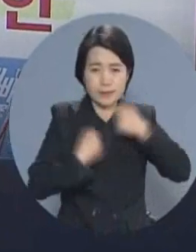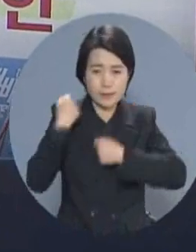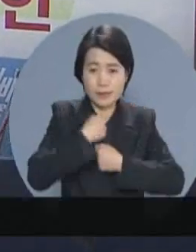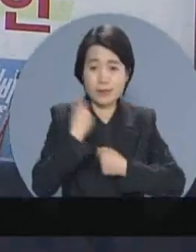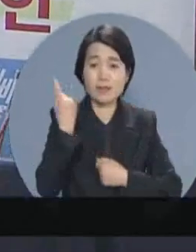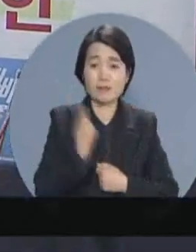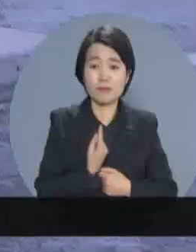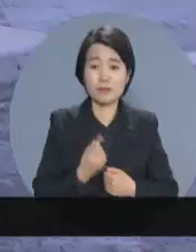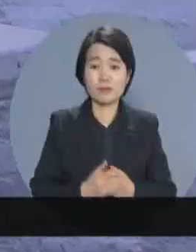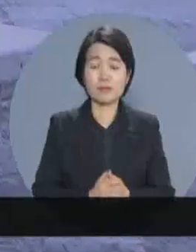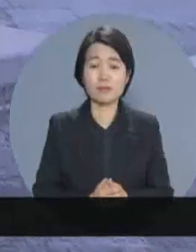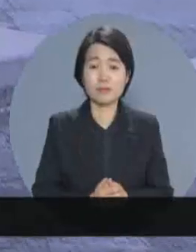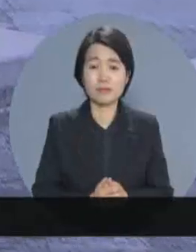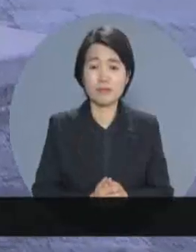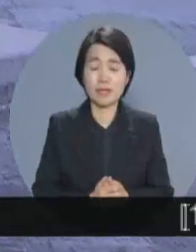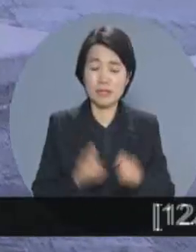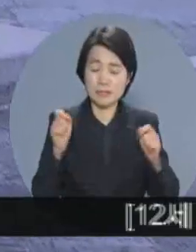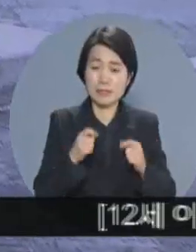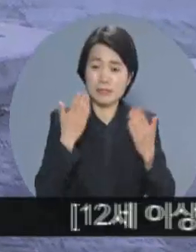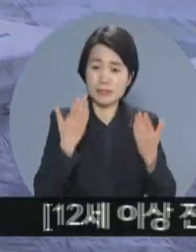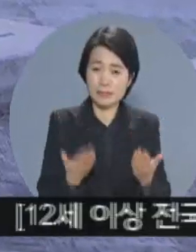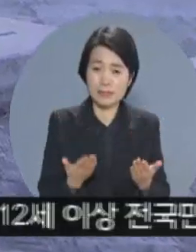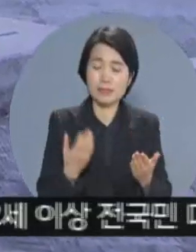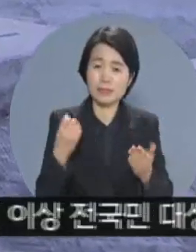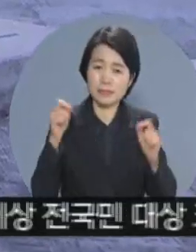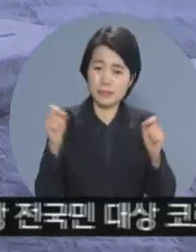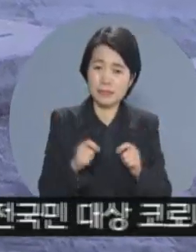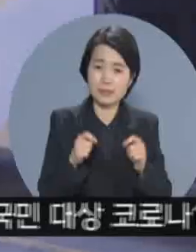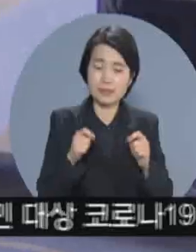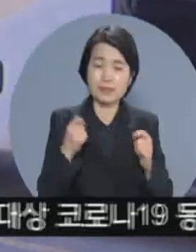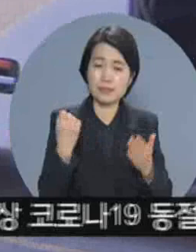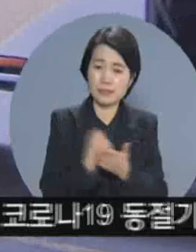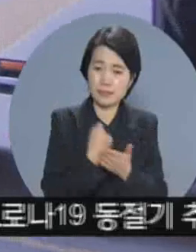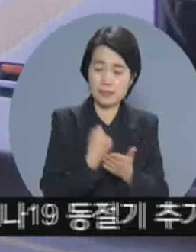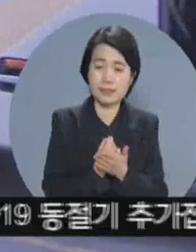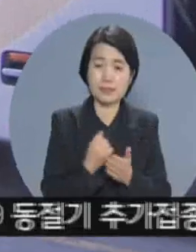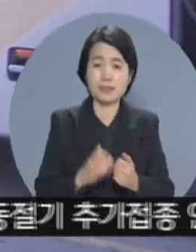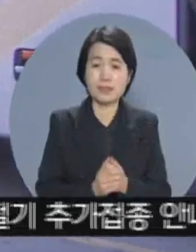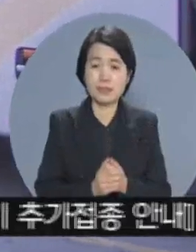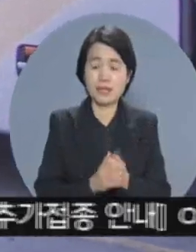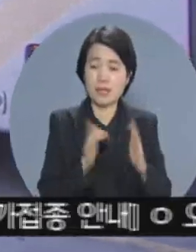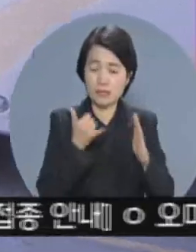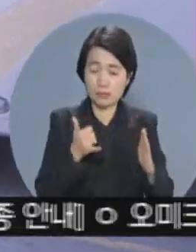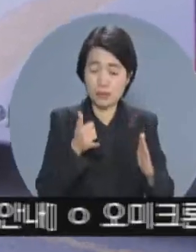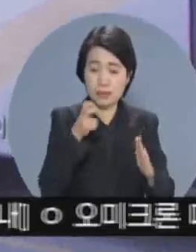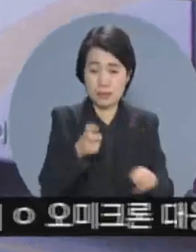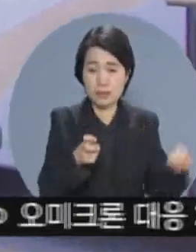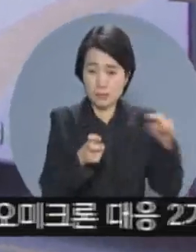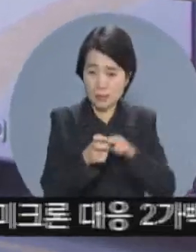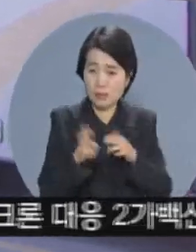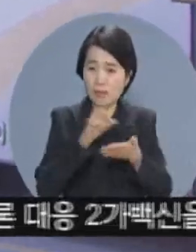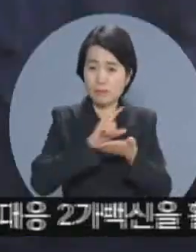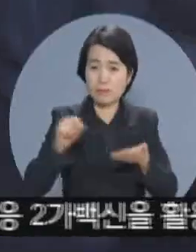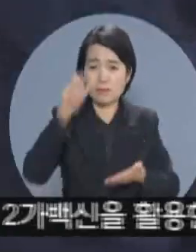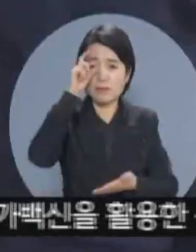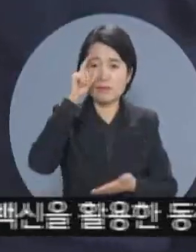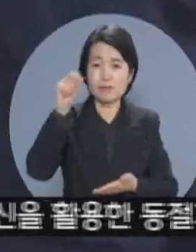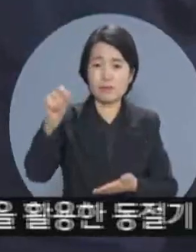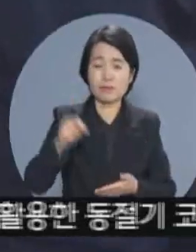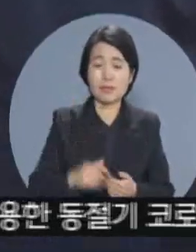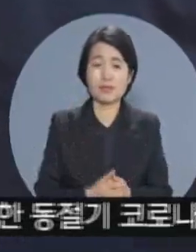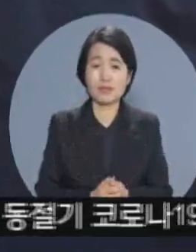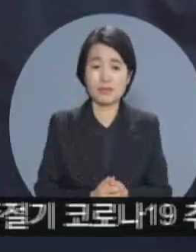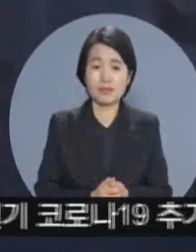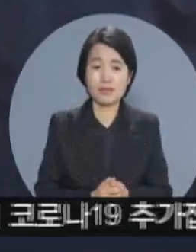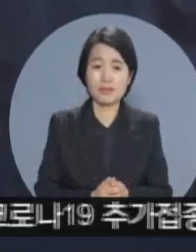싸매고 왔습니다. 짧은 연휴 탓에 다음 만남을 기약하며 한파 속 가족이 탄 버스를 떠나보냅니다. 아쉽진